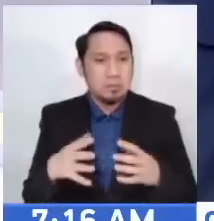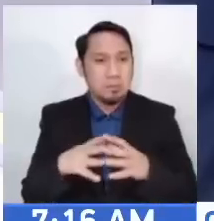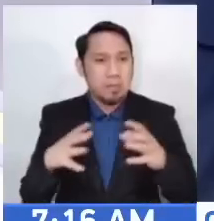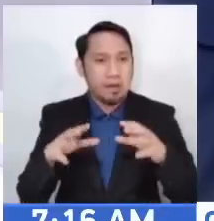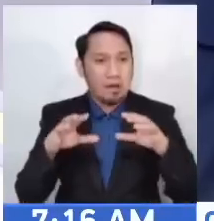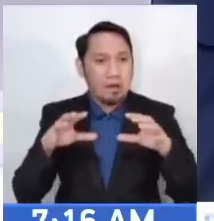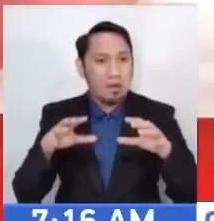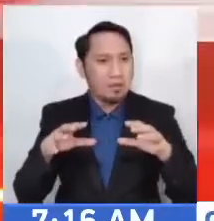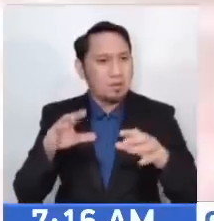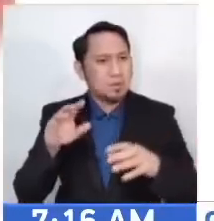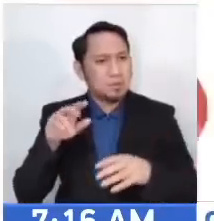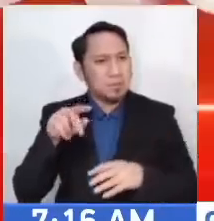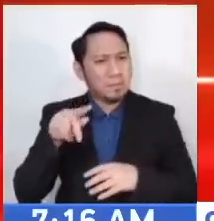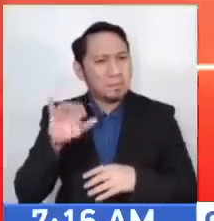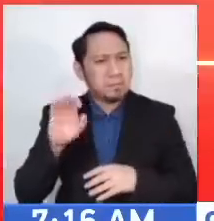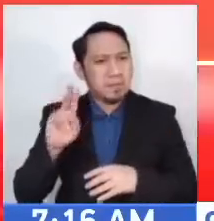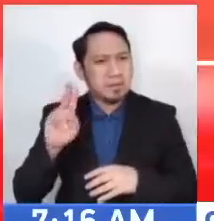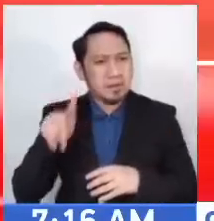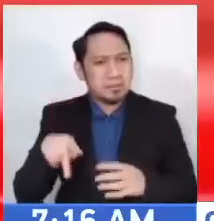balita.